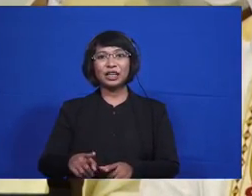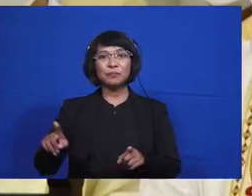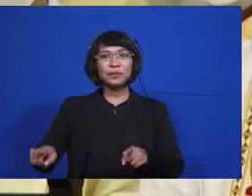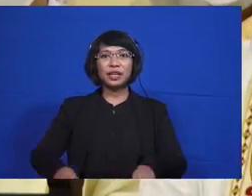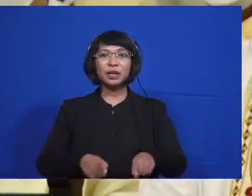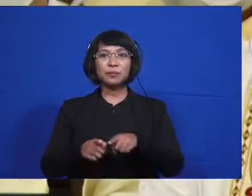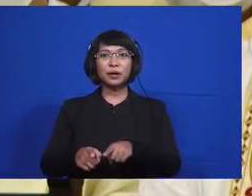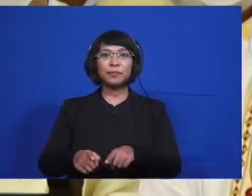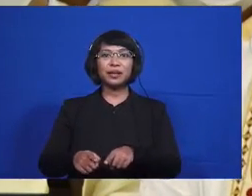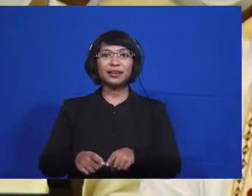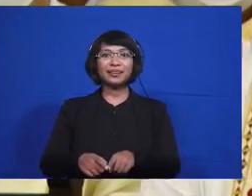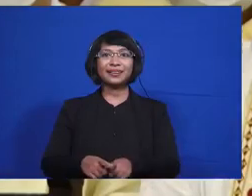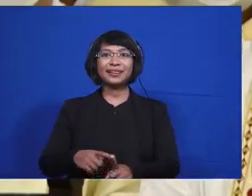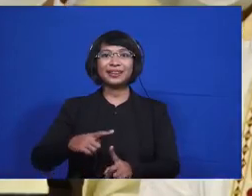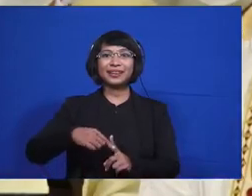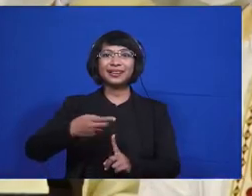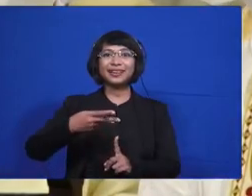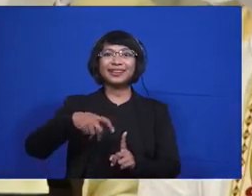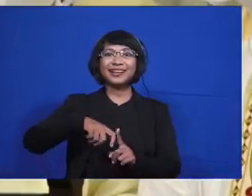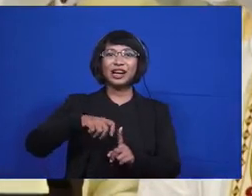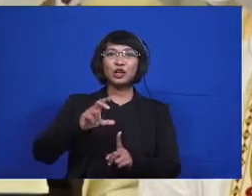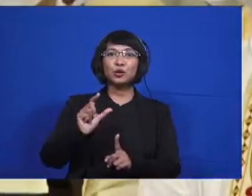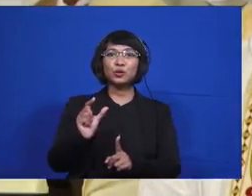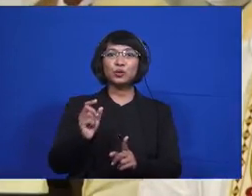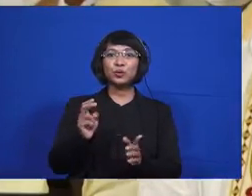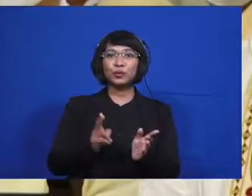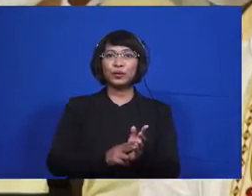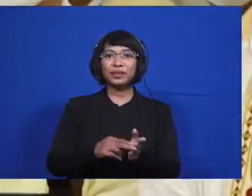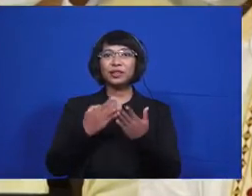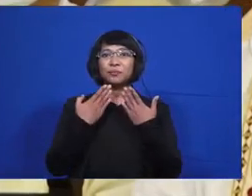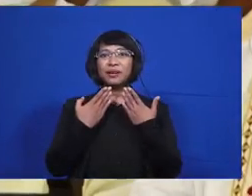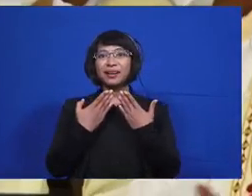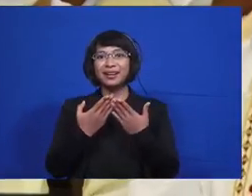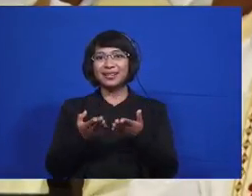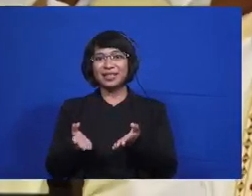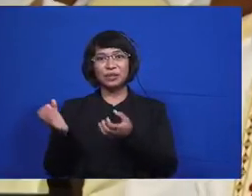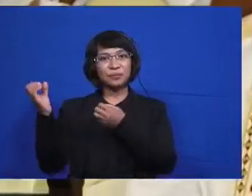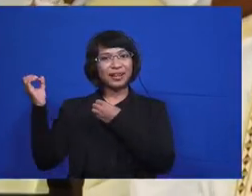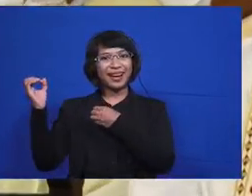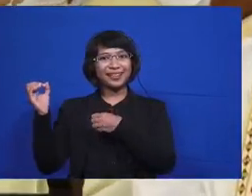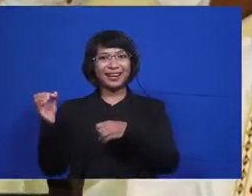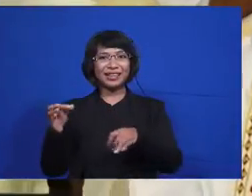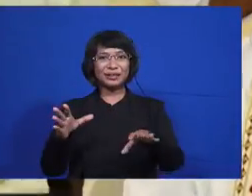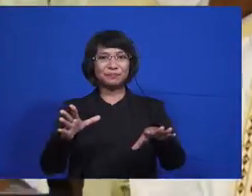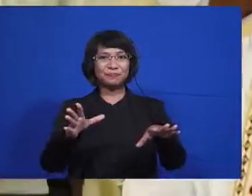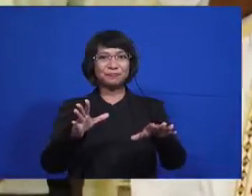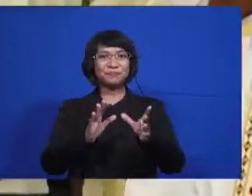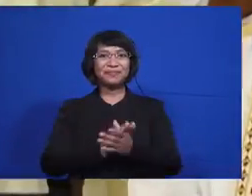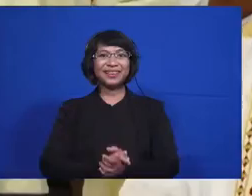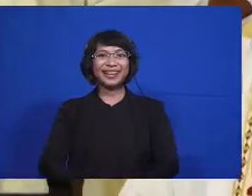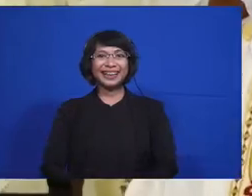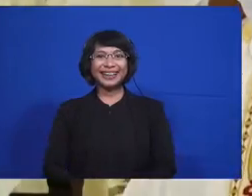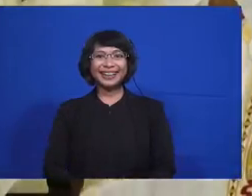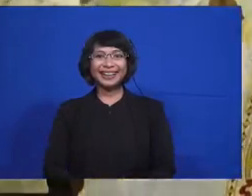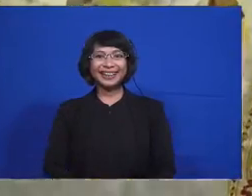dan dengan seluruh dayanya. Matur nuwun, berkah dalem. Matur nuwun, berkah dalem.